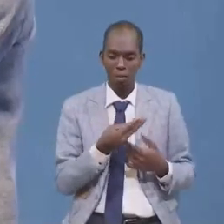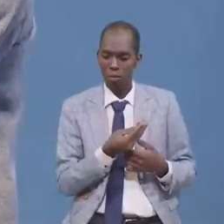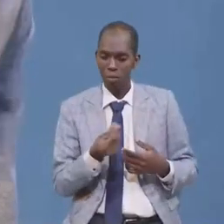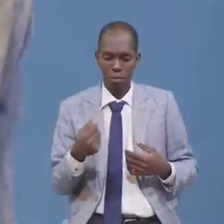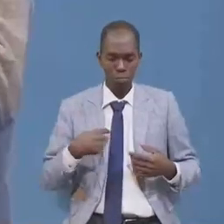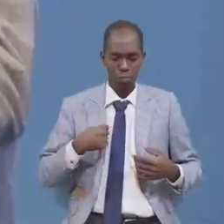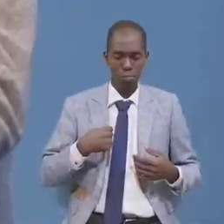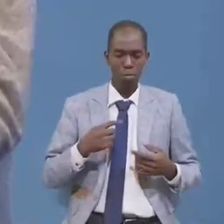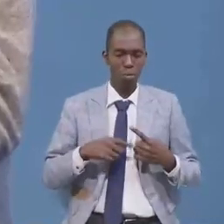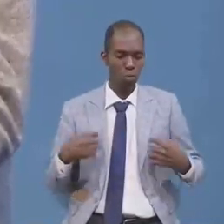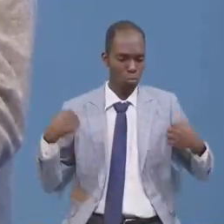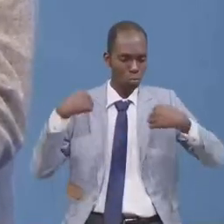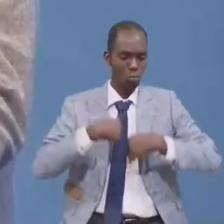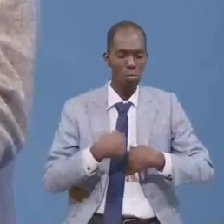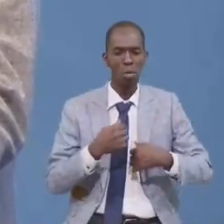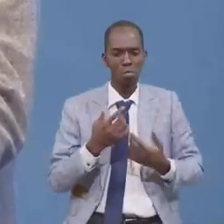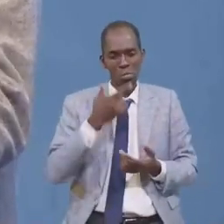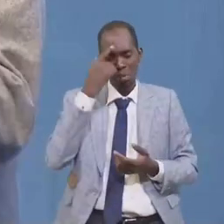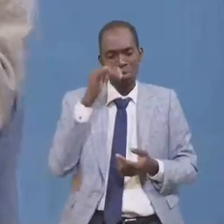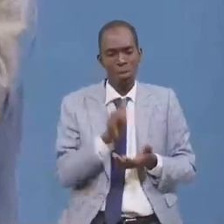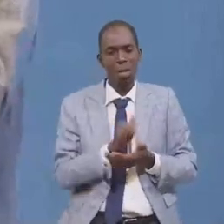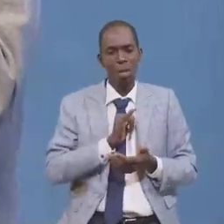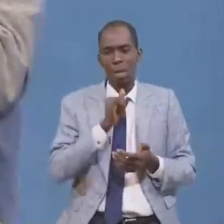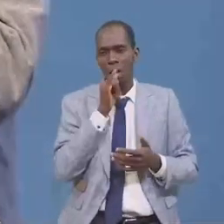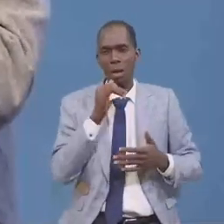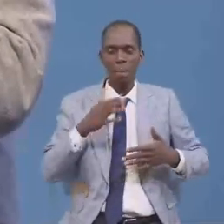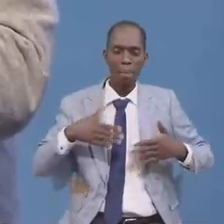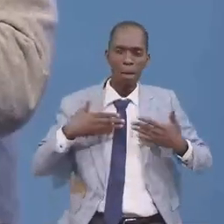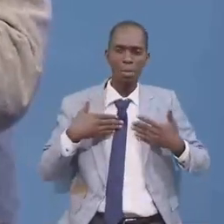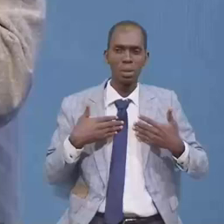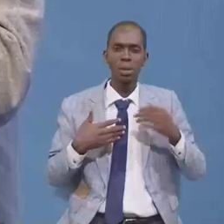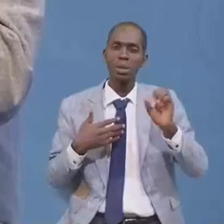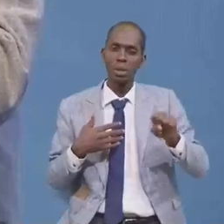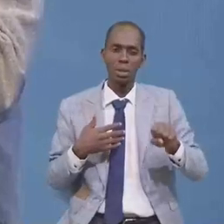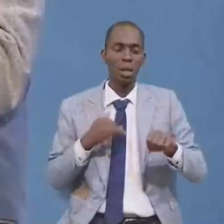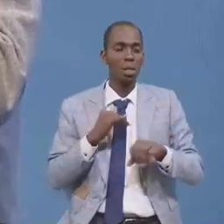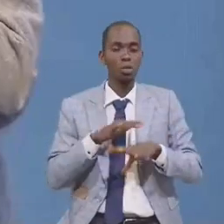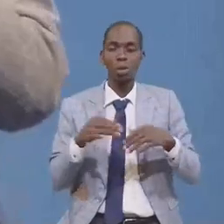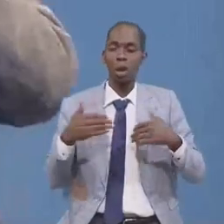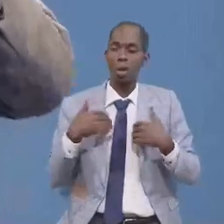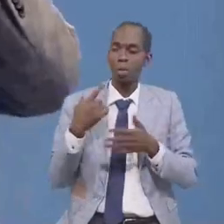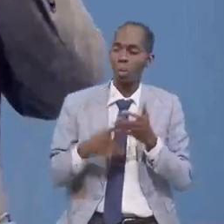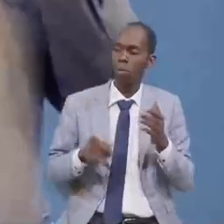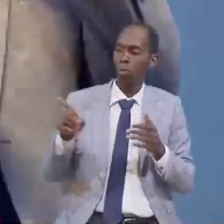Il a peu d'habits à porter, mais il est heureux. Je n'ai pas ce qu'il a.